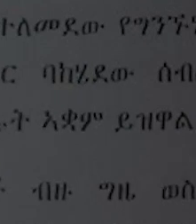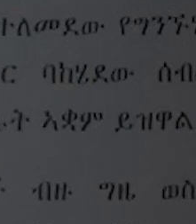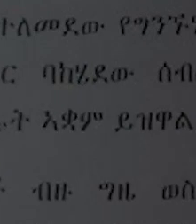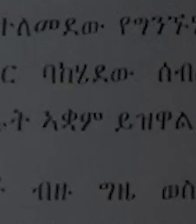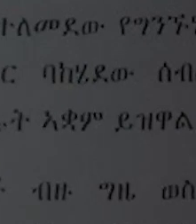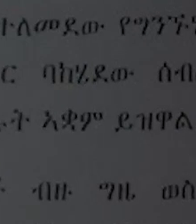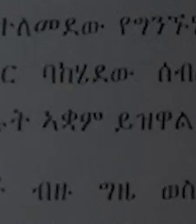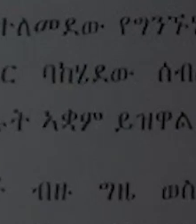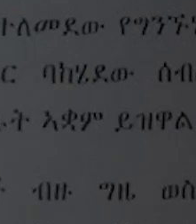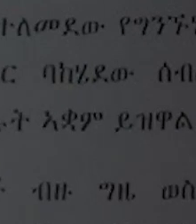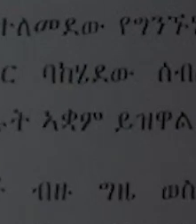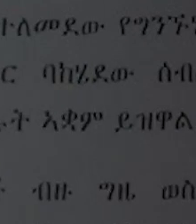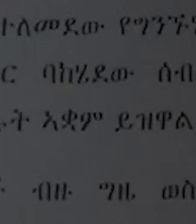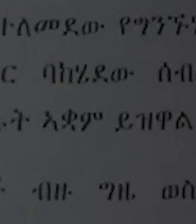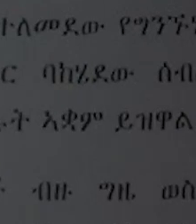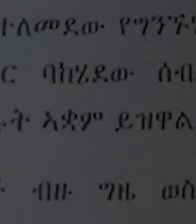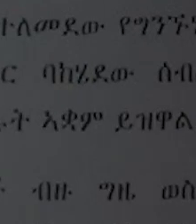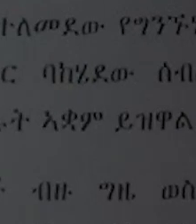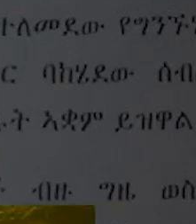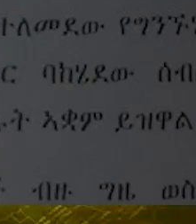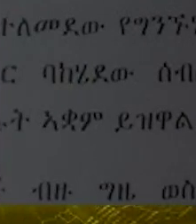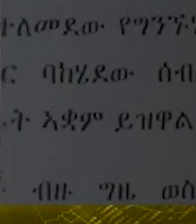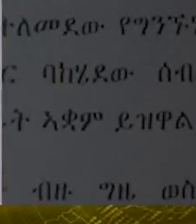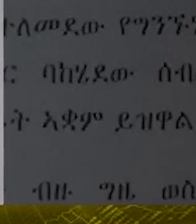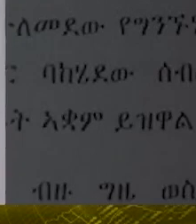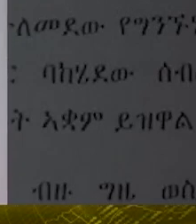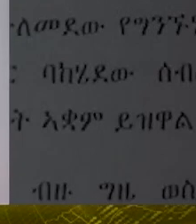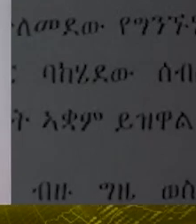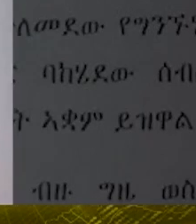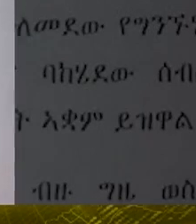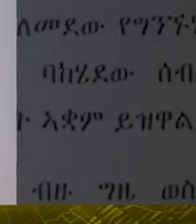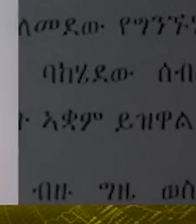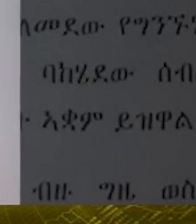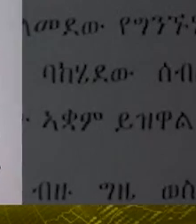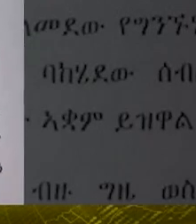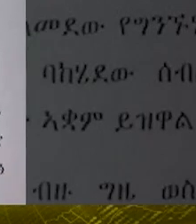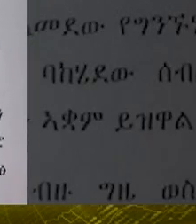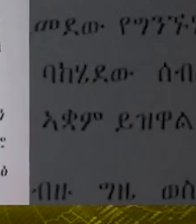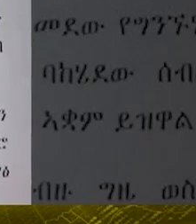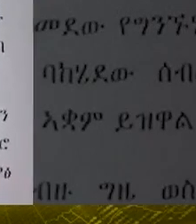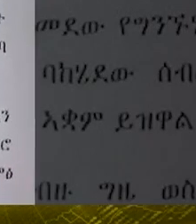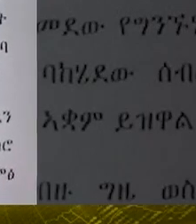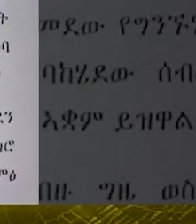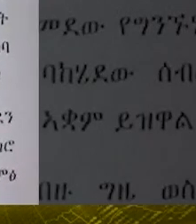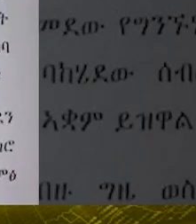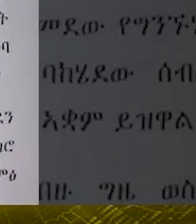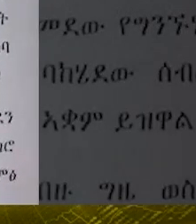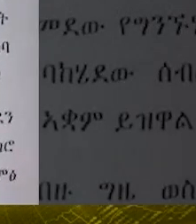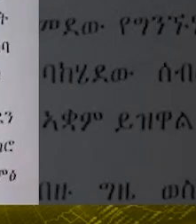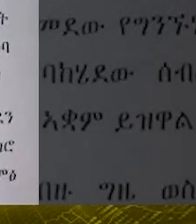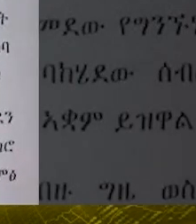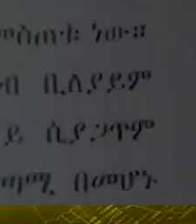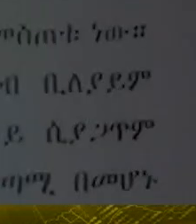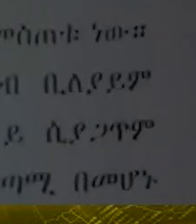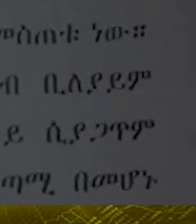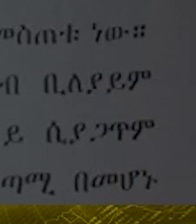سو عندرتا ازي ولد عمت بسغات فيروس كورونا مسرازو لكاي وسن ولا كنت خنا ابو اغرا ولد درات زريا سواب وسنه كن كم زي